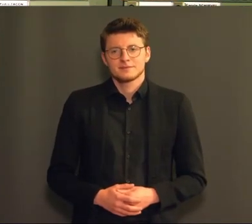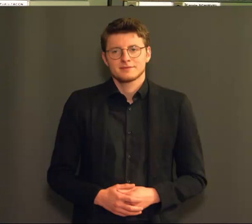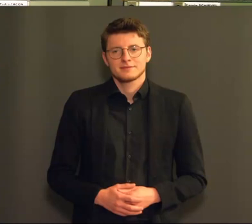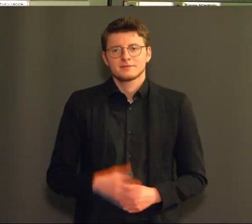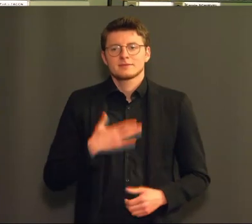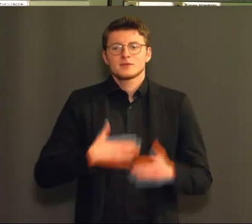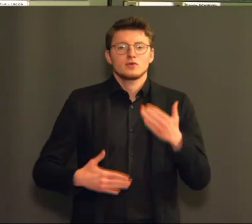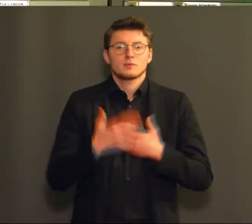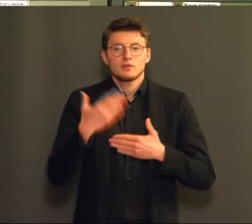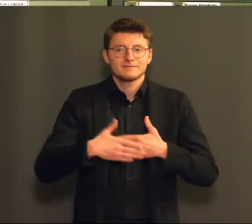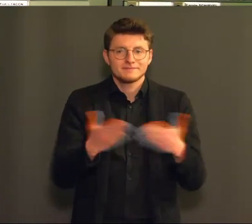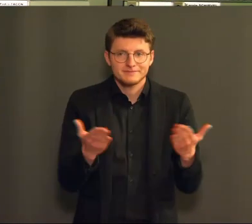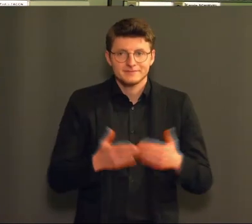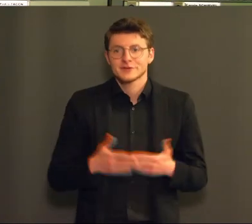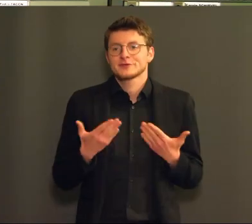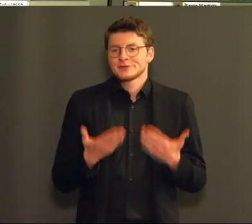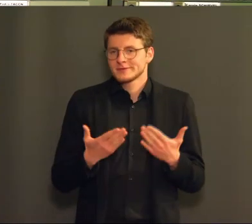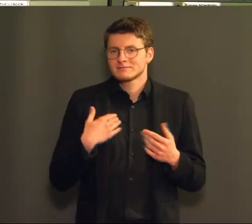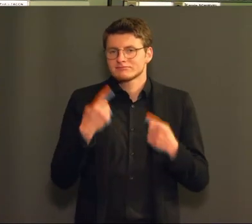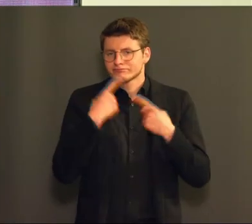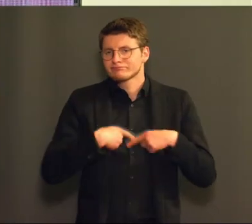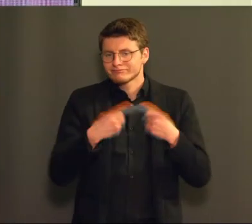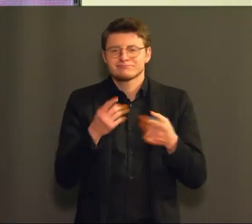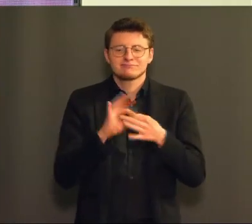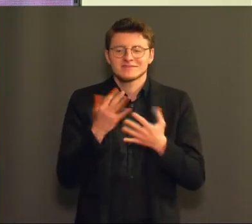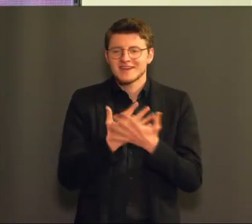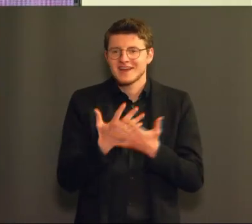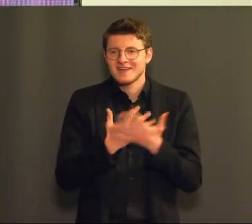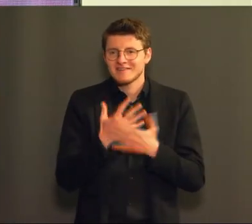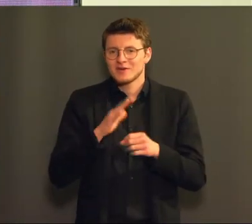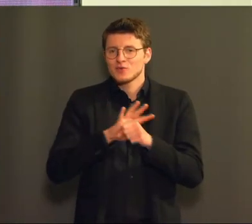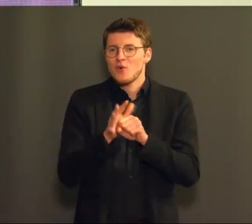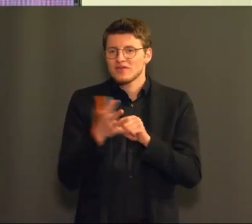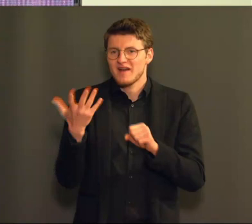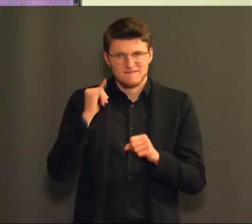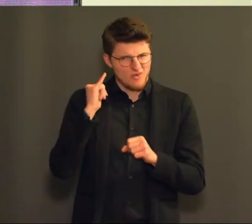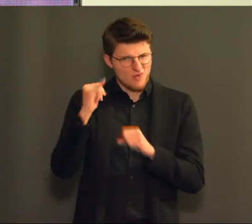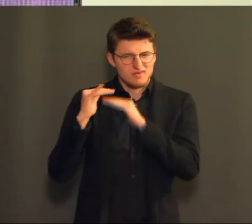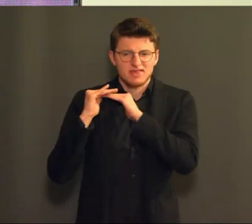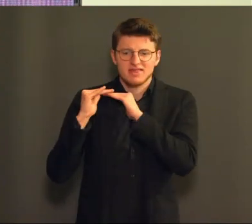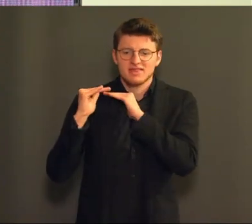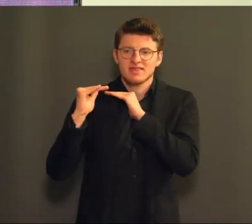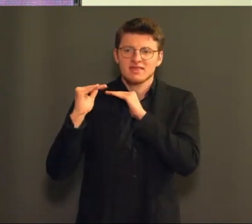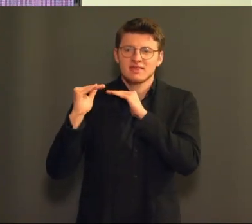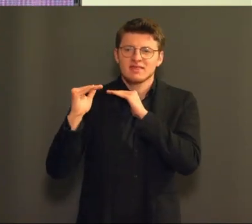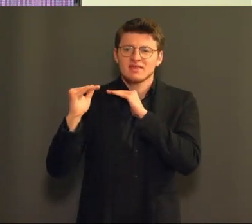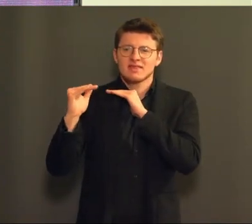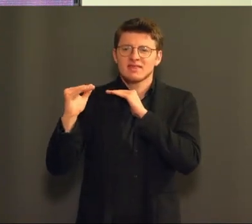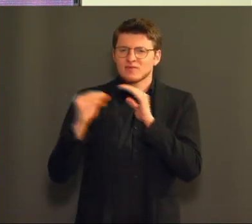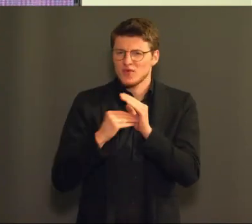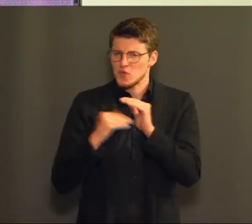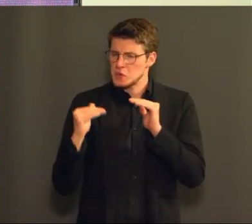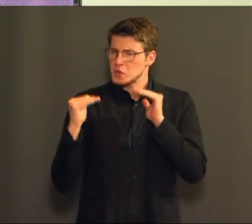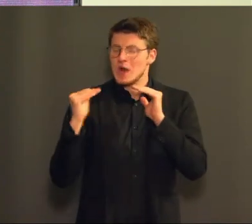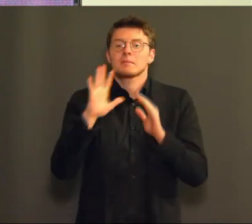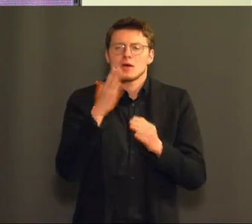Goedemorgen. De coronacijfers blijven op dit moment op een hoog niveau verder evolueren, maar vertonen gelukkig